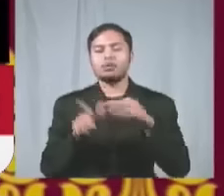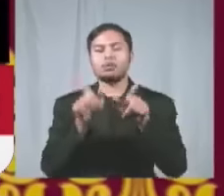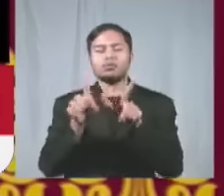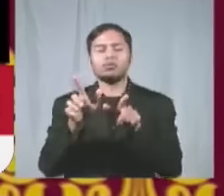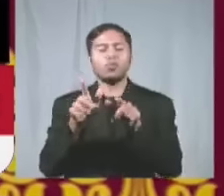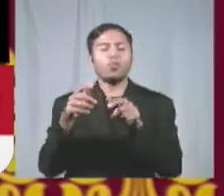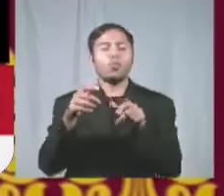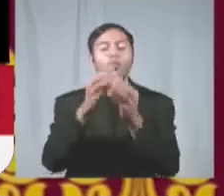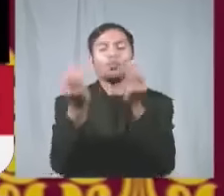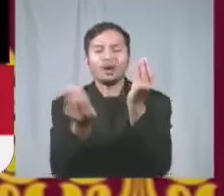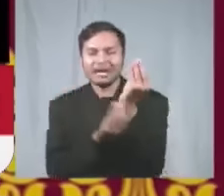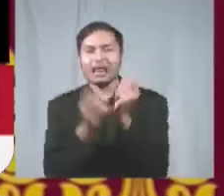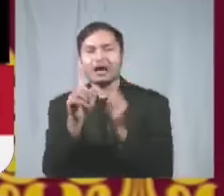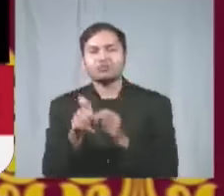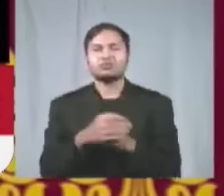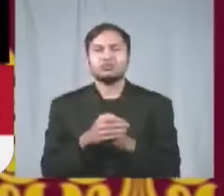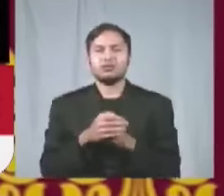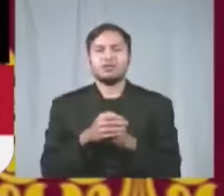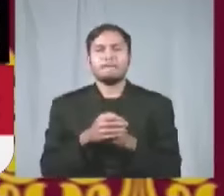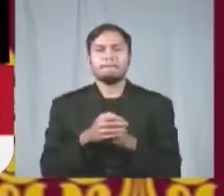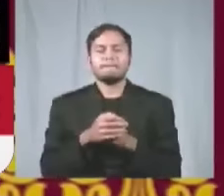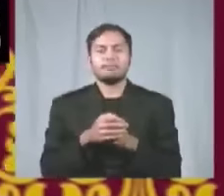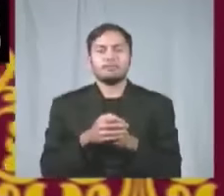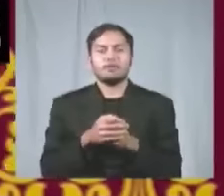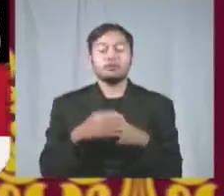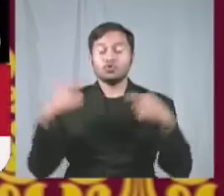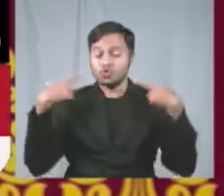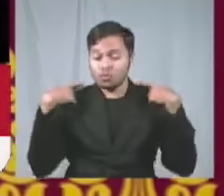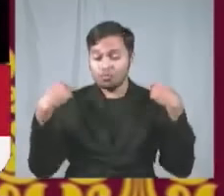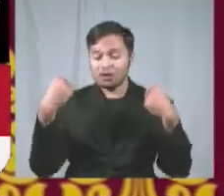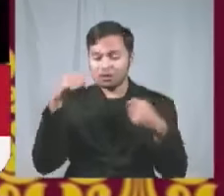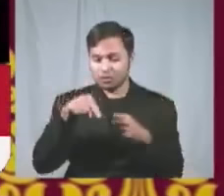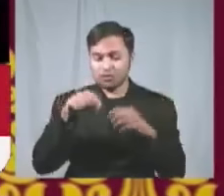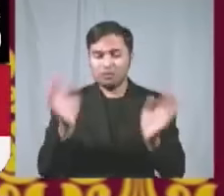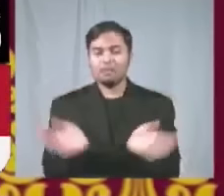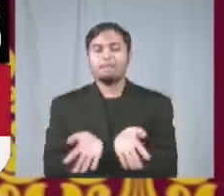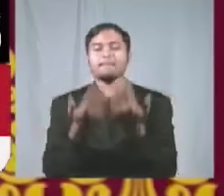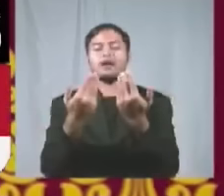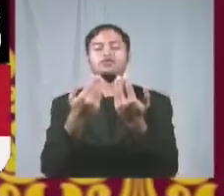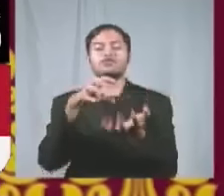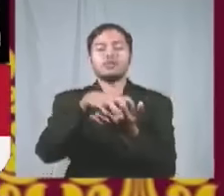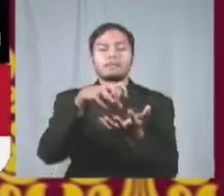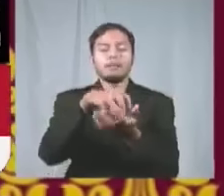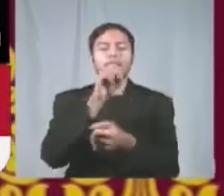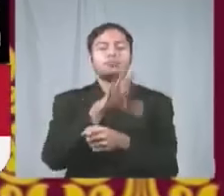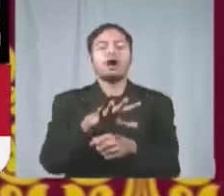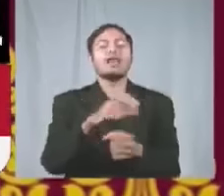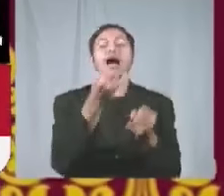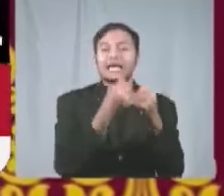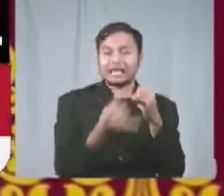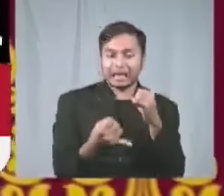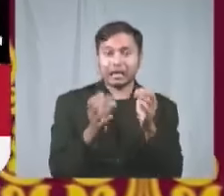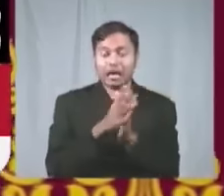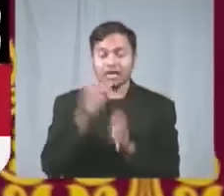pokoknya adalah gubernur itu harus membangun tempat pembuangan akhir regional. Dan ini sudah 17